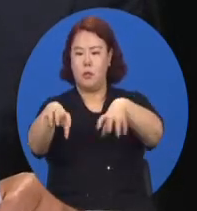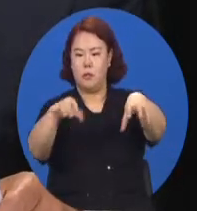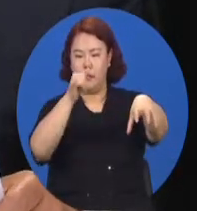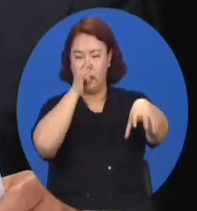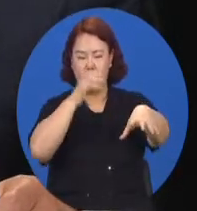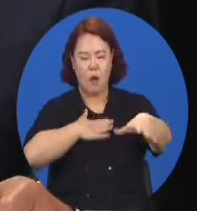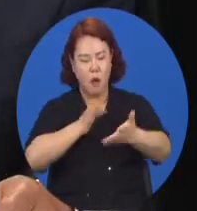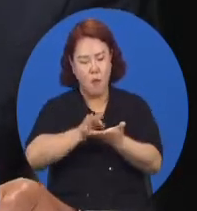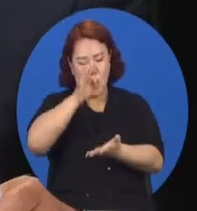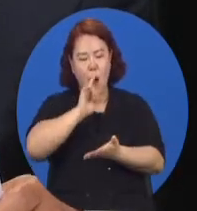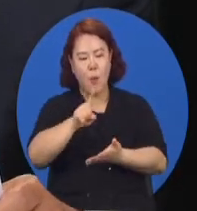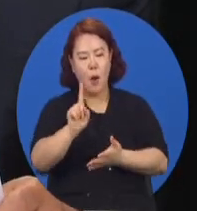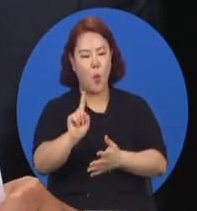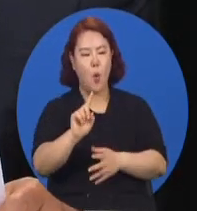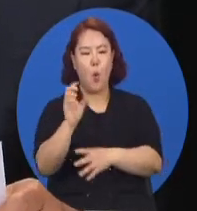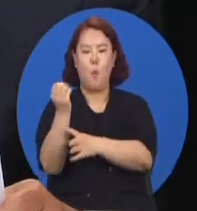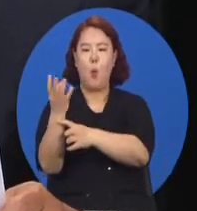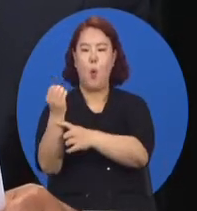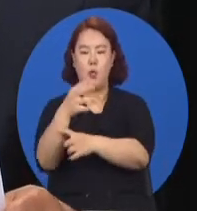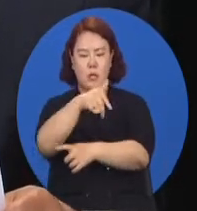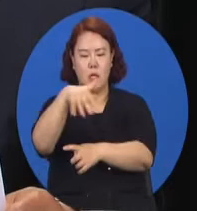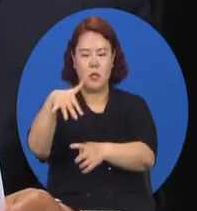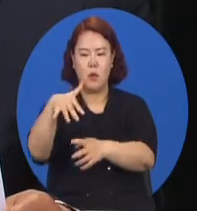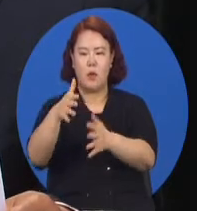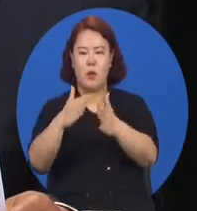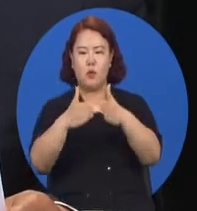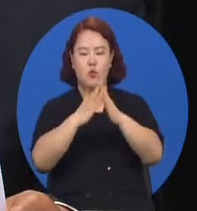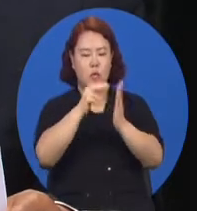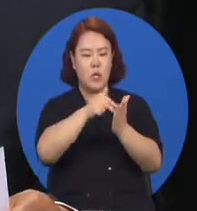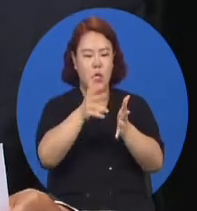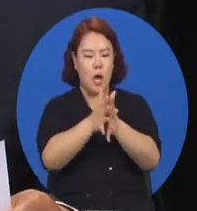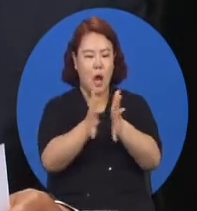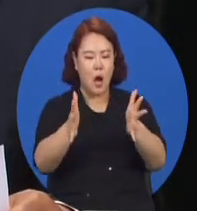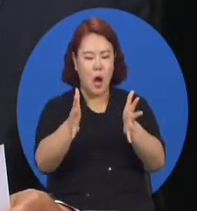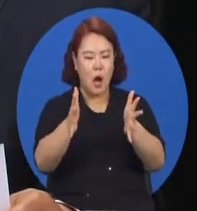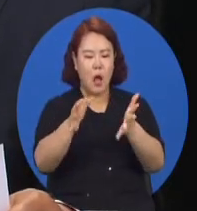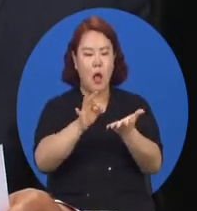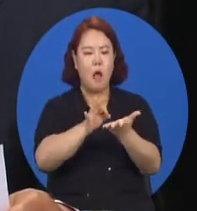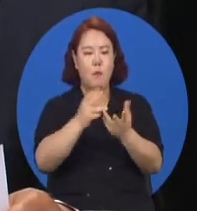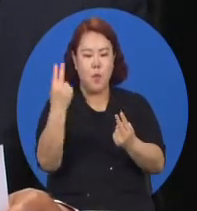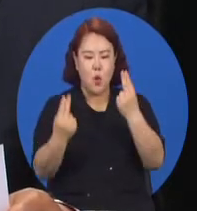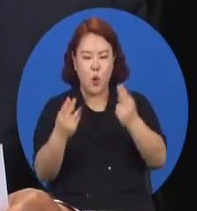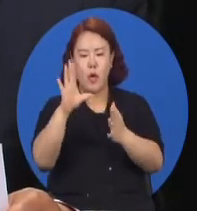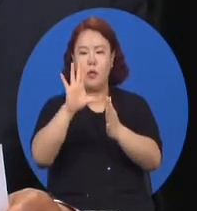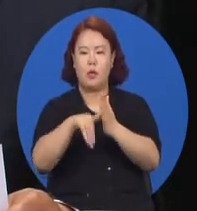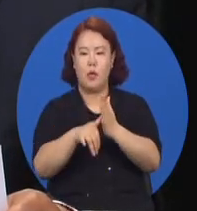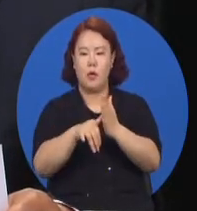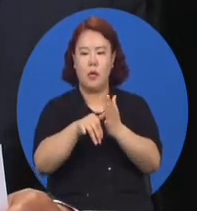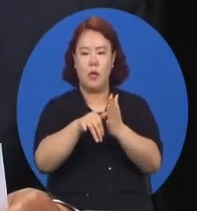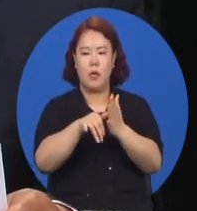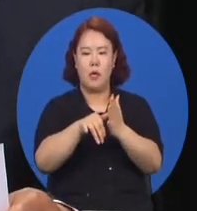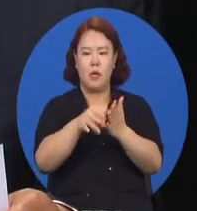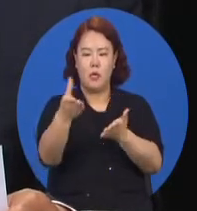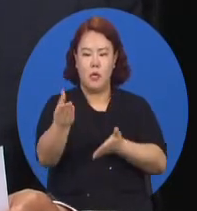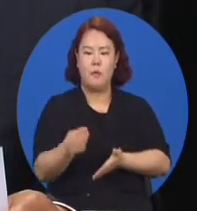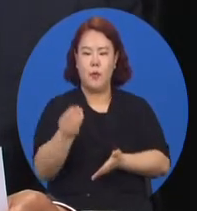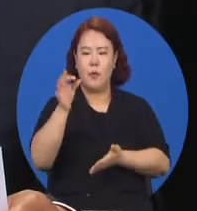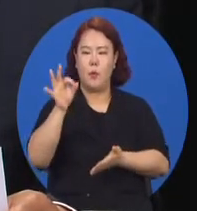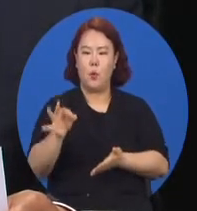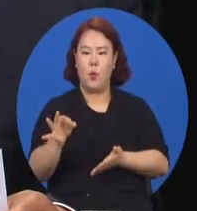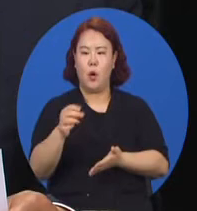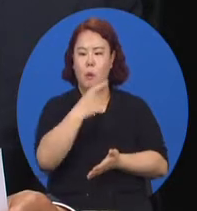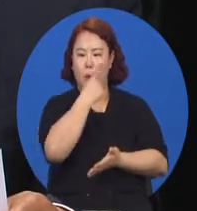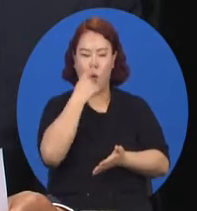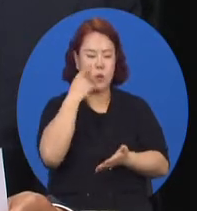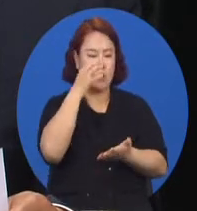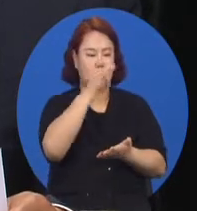것은 보은 재천의 국민임대아파트하고 비교했을 경우에 임대료든가 보증금이 2배, 많게는 3배까지